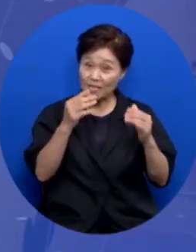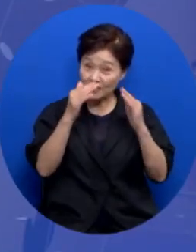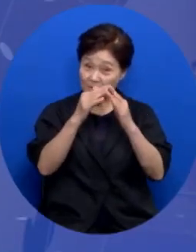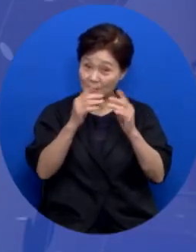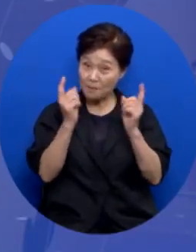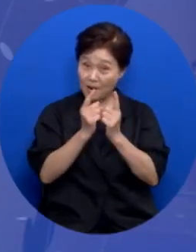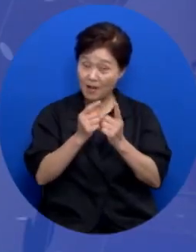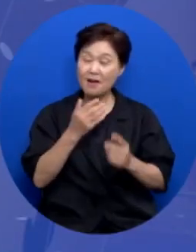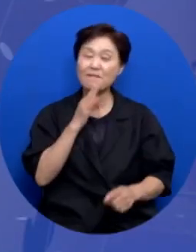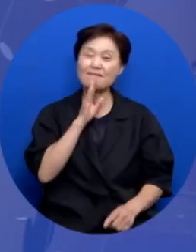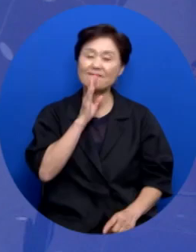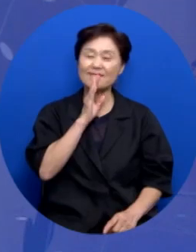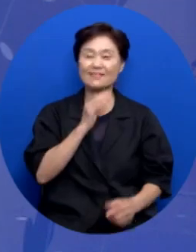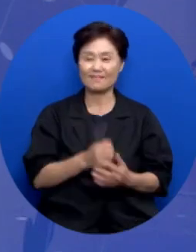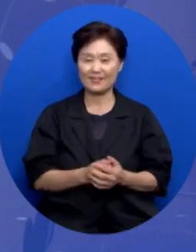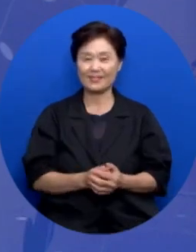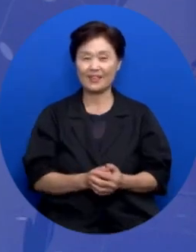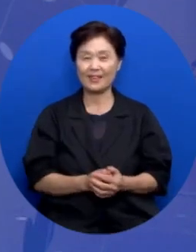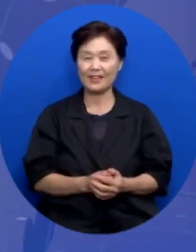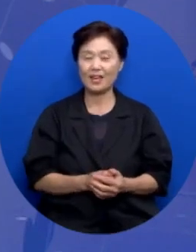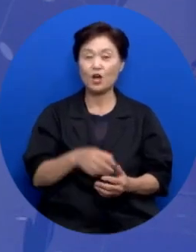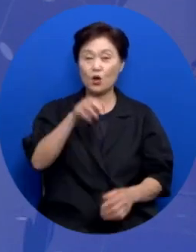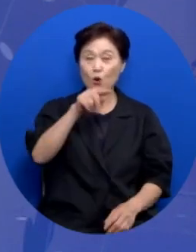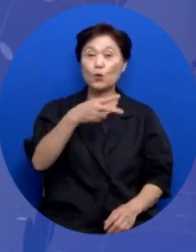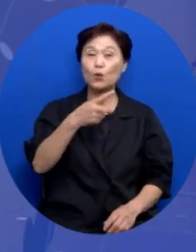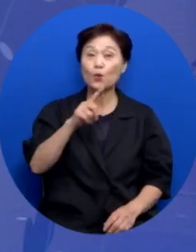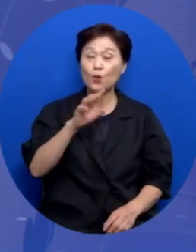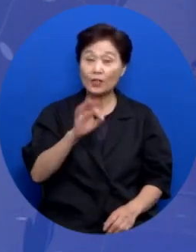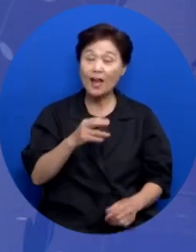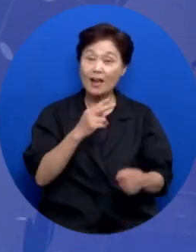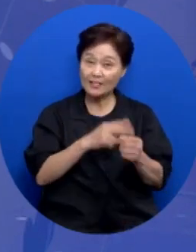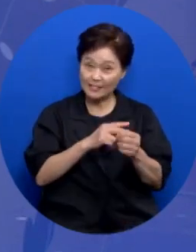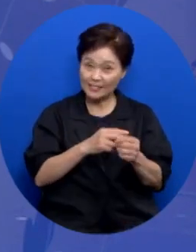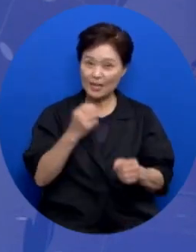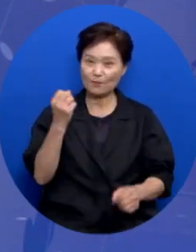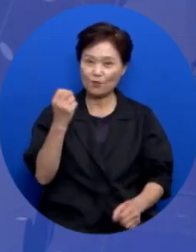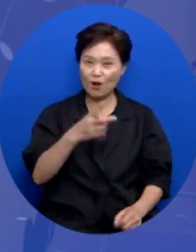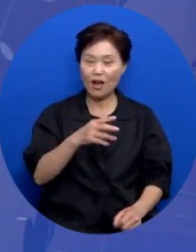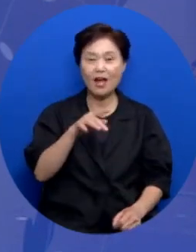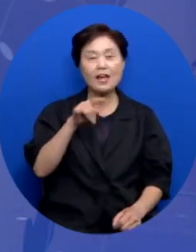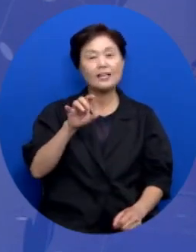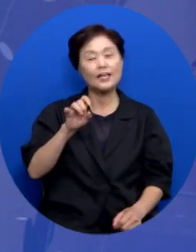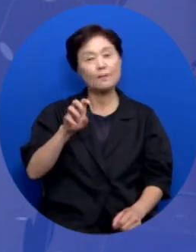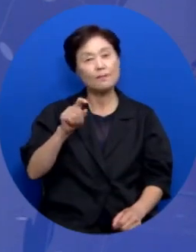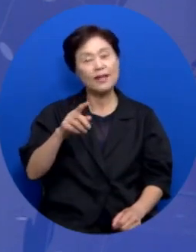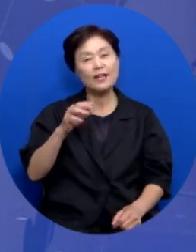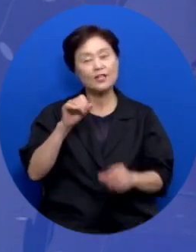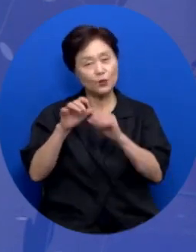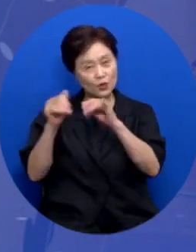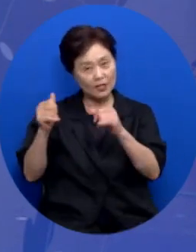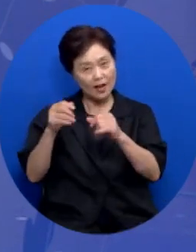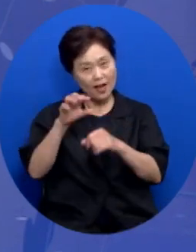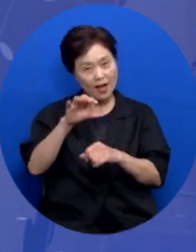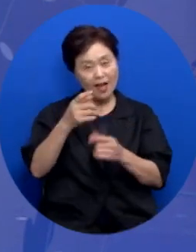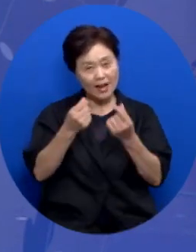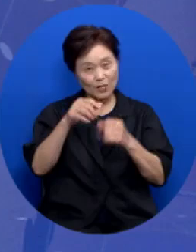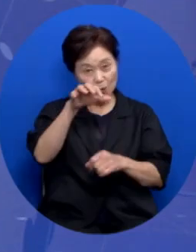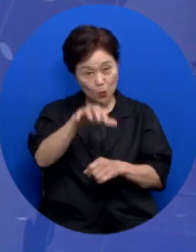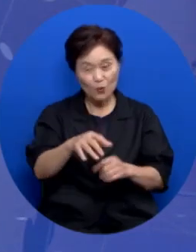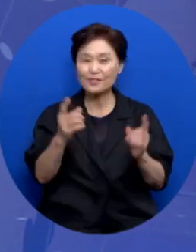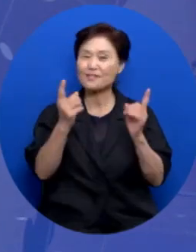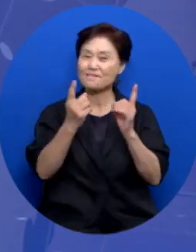꿈꾸며 신흥 를 세웠던 우당 이회영 선생과 캠벨 선교사가 한 공간에서 만난